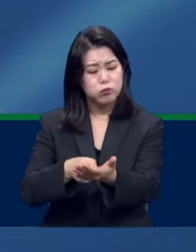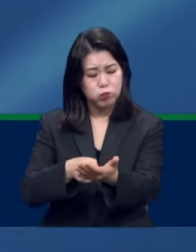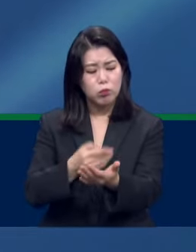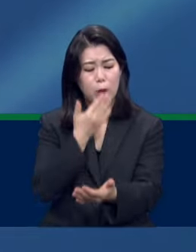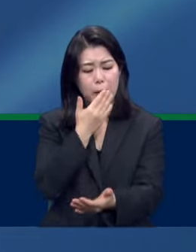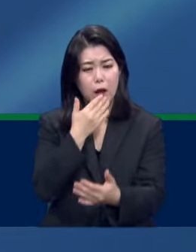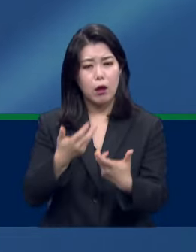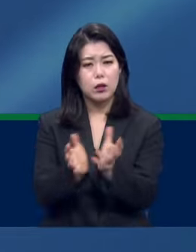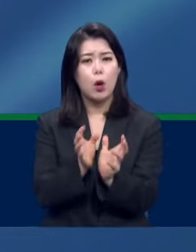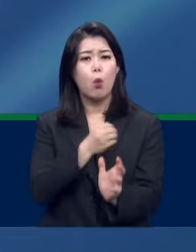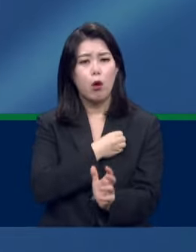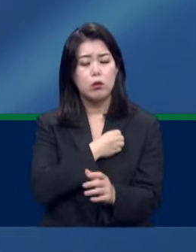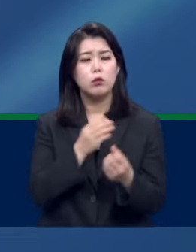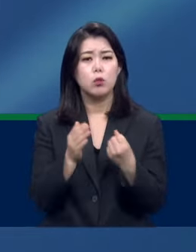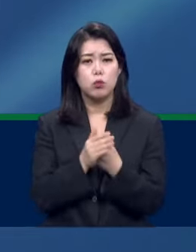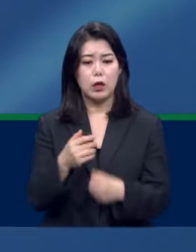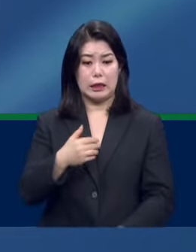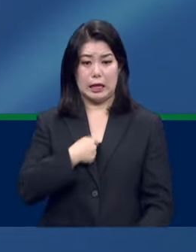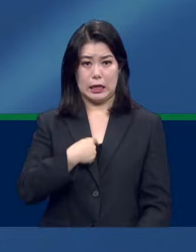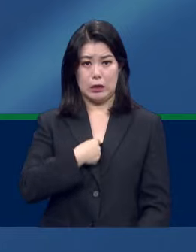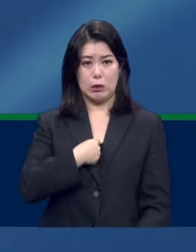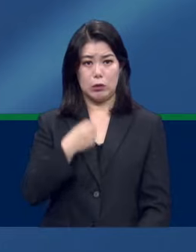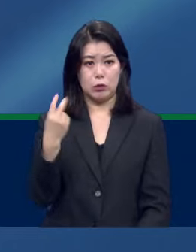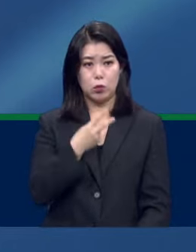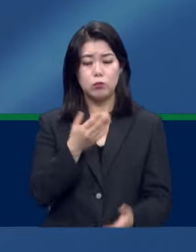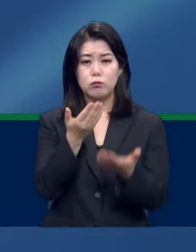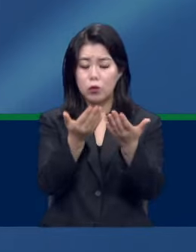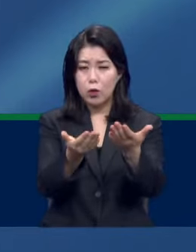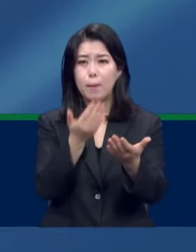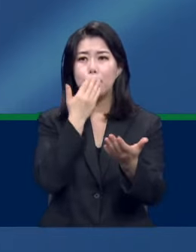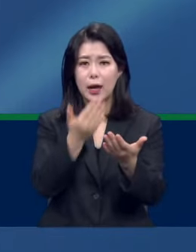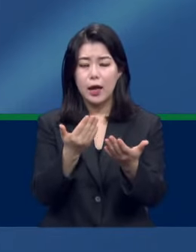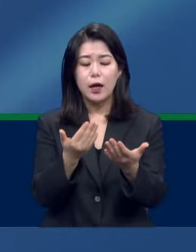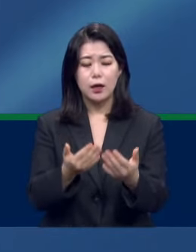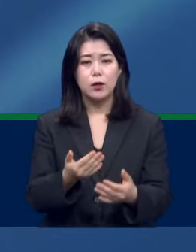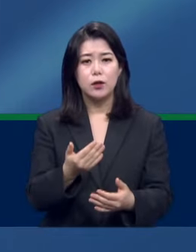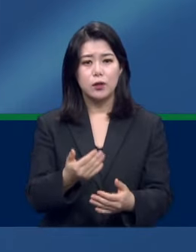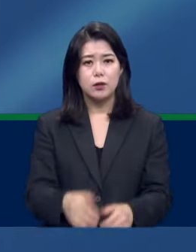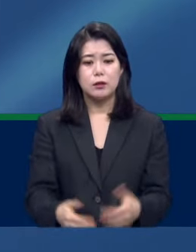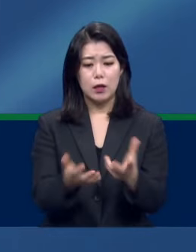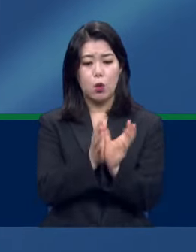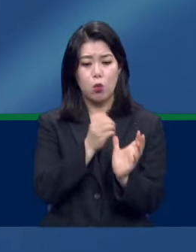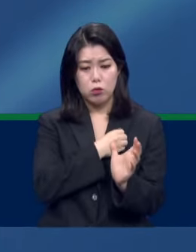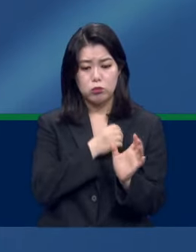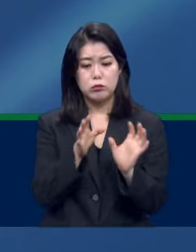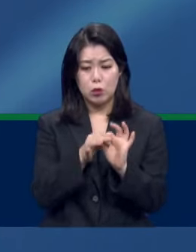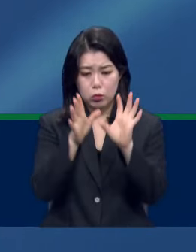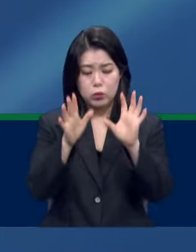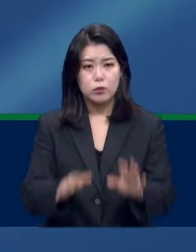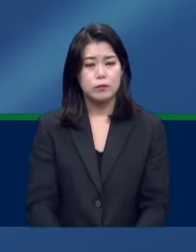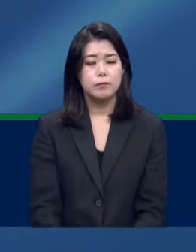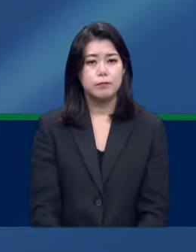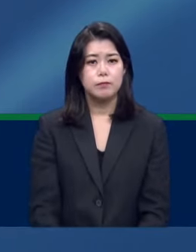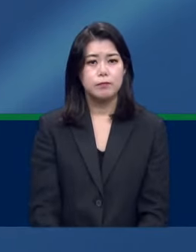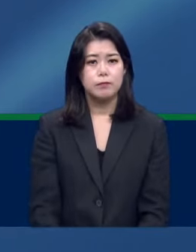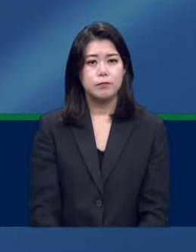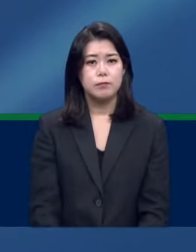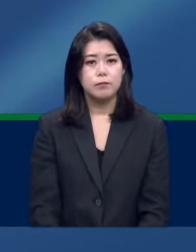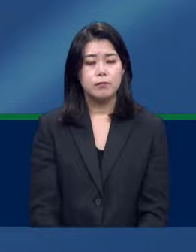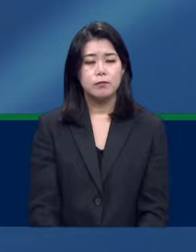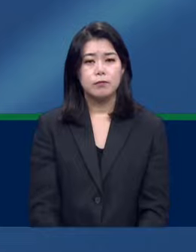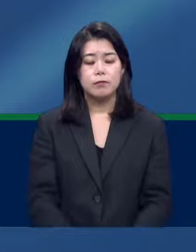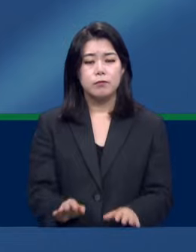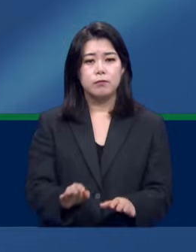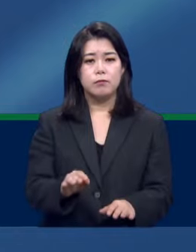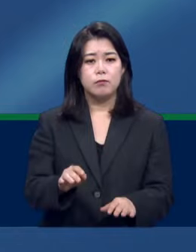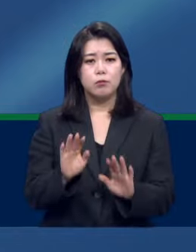당원이며 어떤 누구도 알 수 있고 저도 알 수 있고요 앵커님도 할 수 있습니다이 창고가 열려 있습니다 공성 기간에네 그렇기 때문에 이게 어떠한